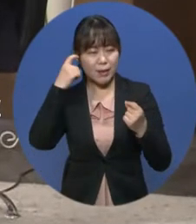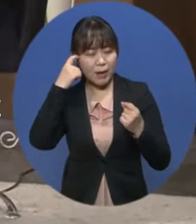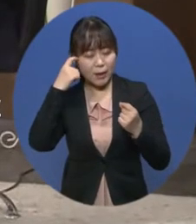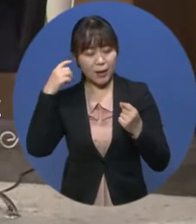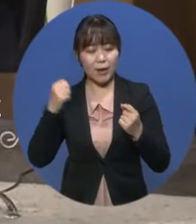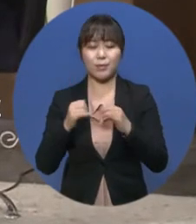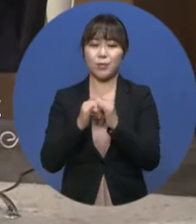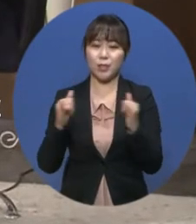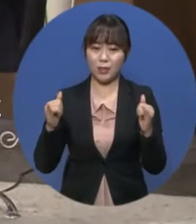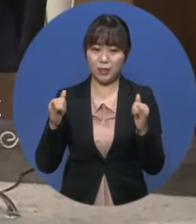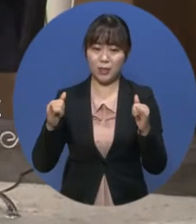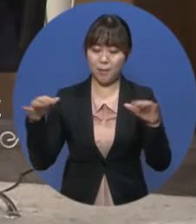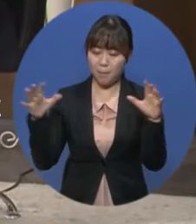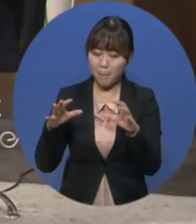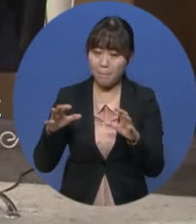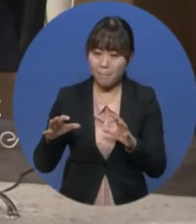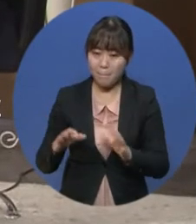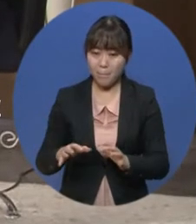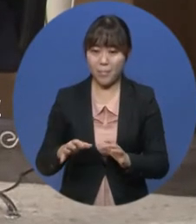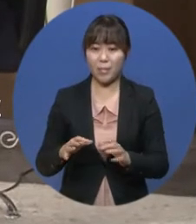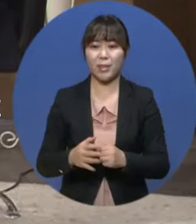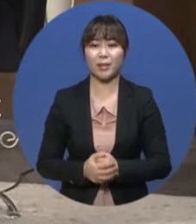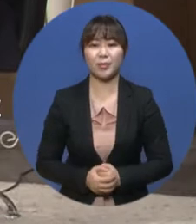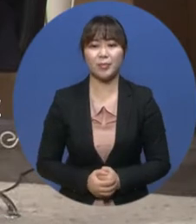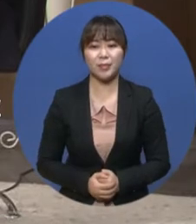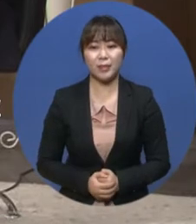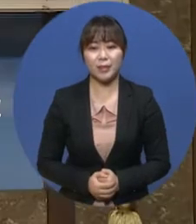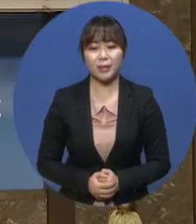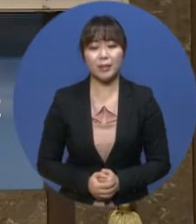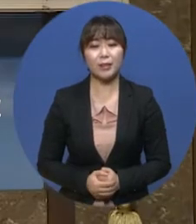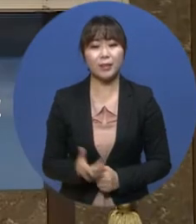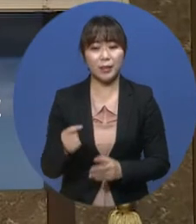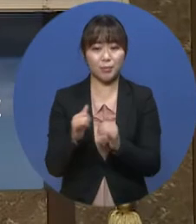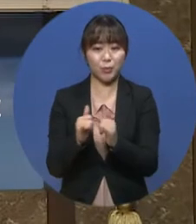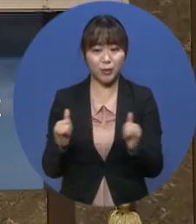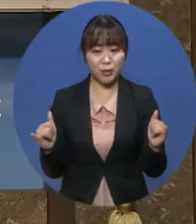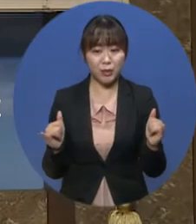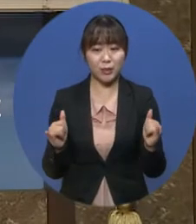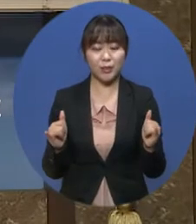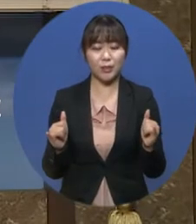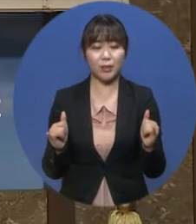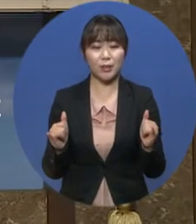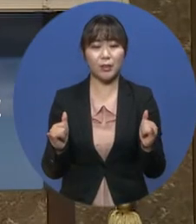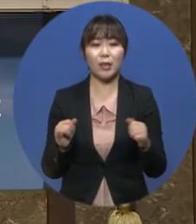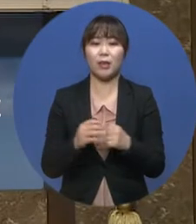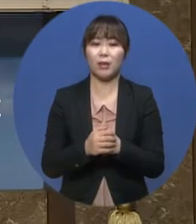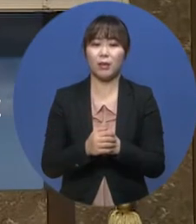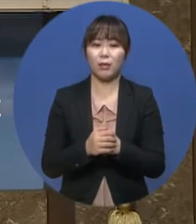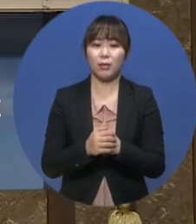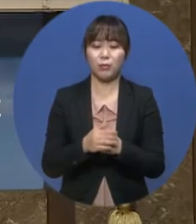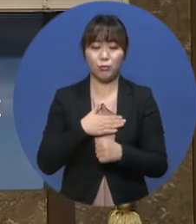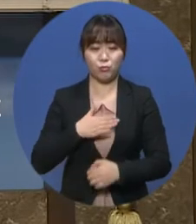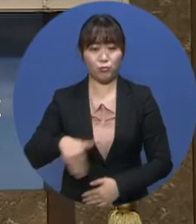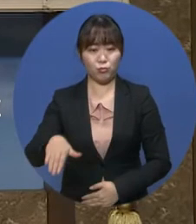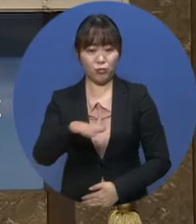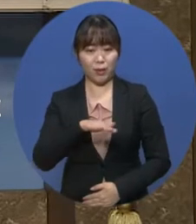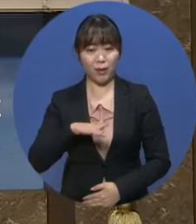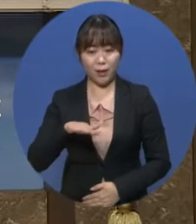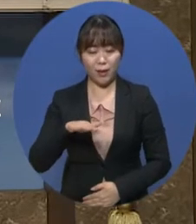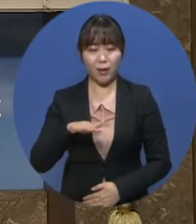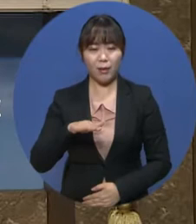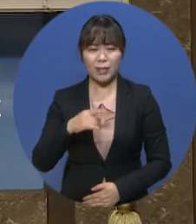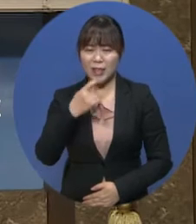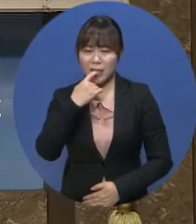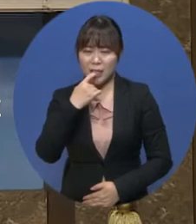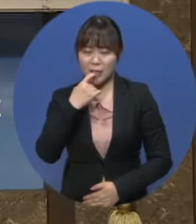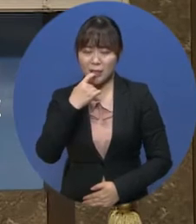있는 분들이 모였어요 아 그래서 그분들이 에 이걸 우리가 아